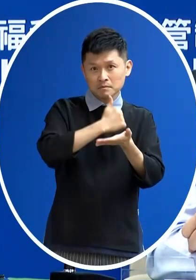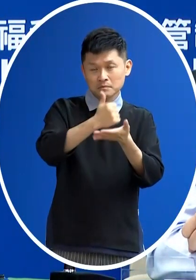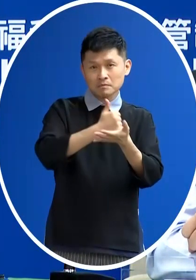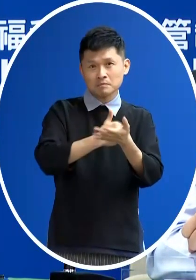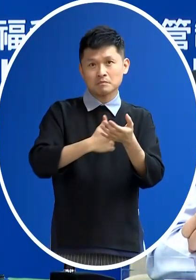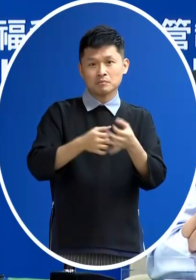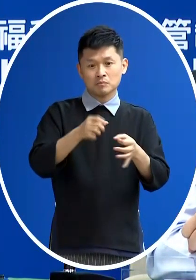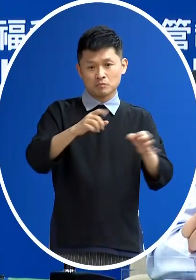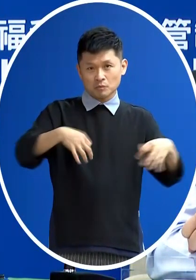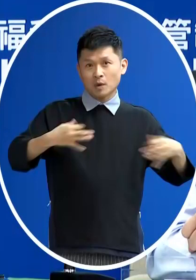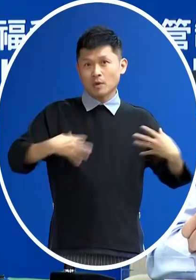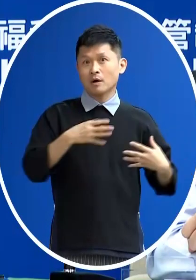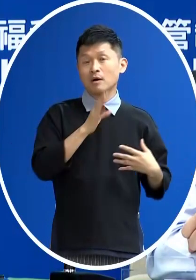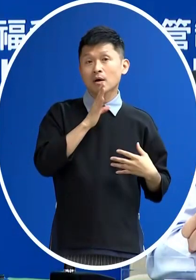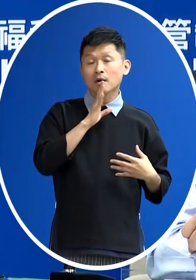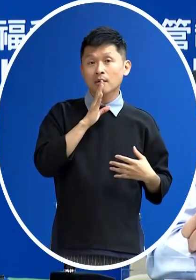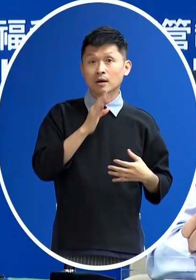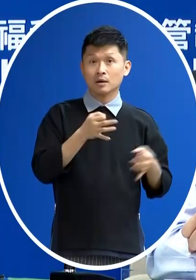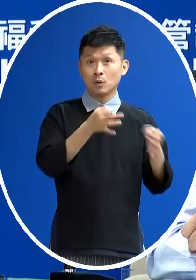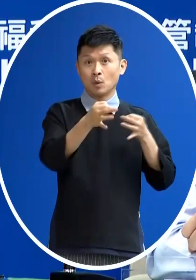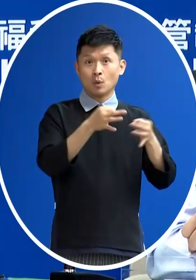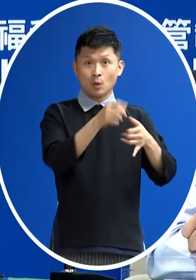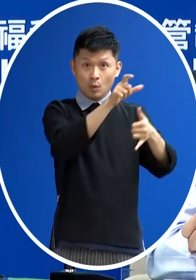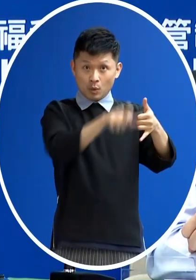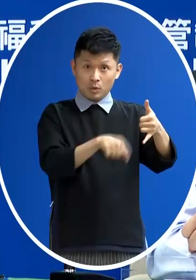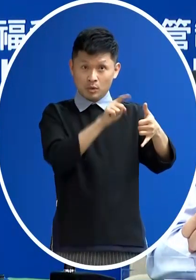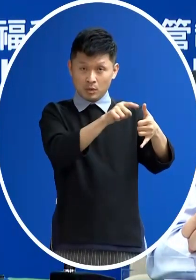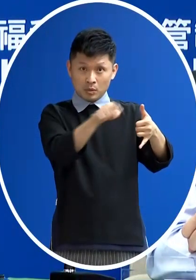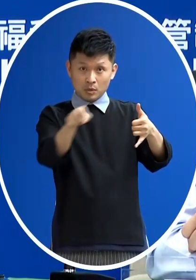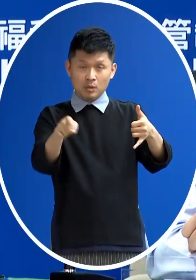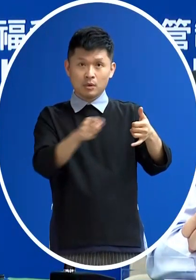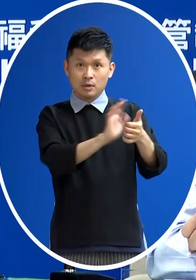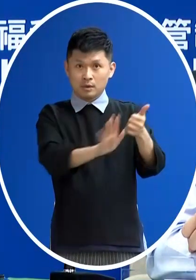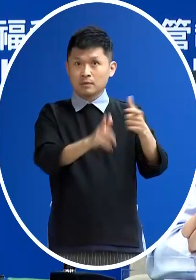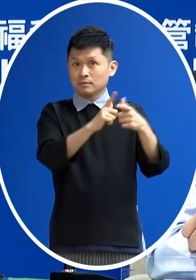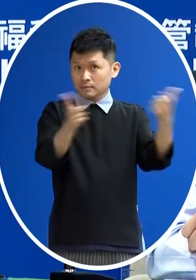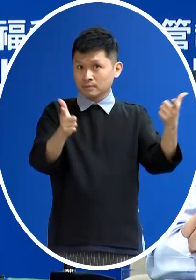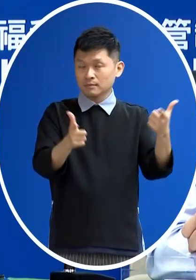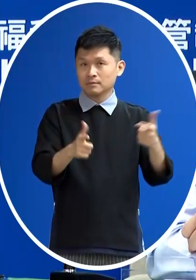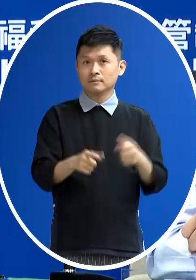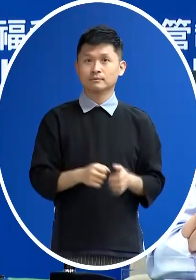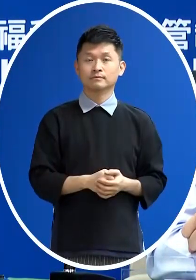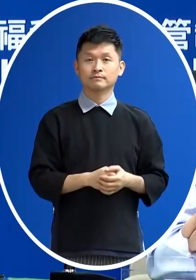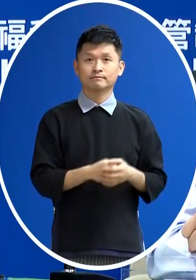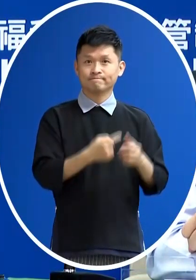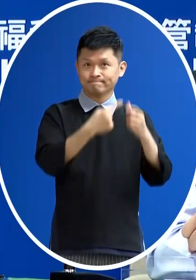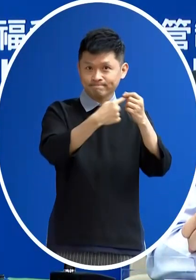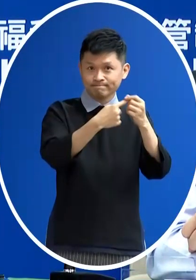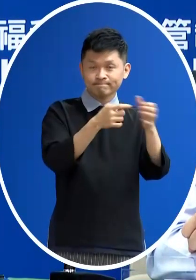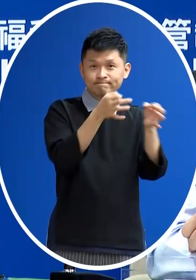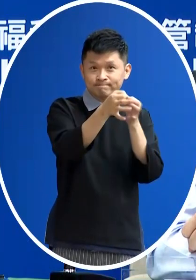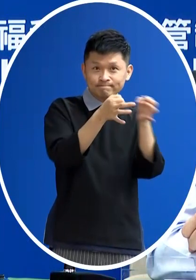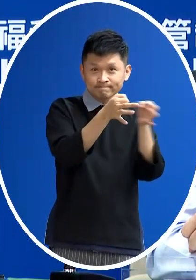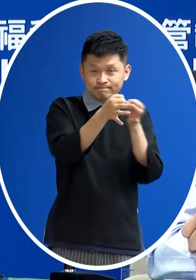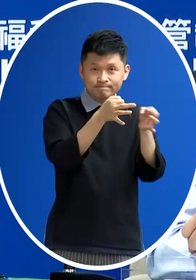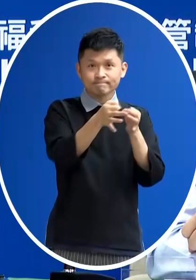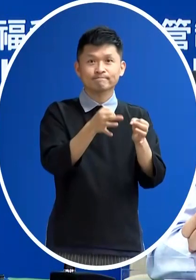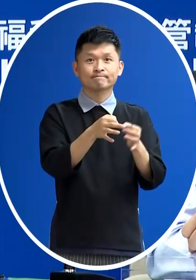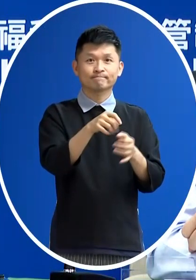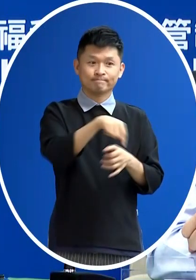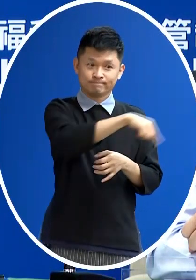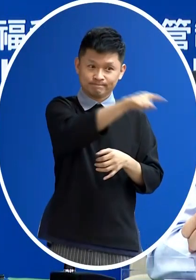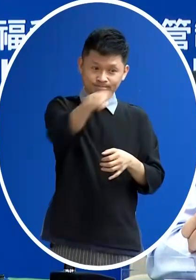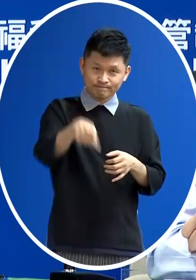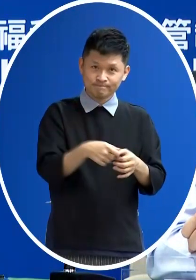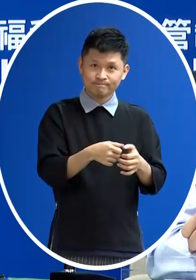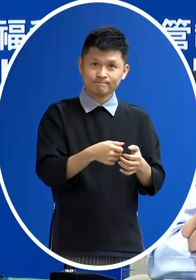这商务的哈，哦，旅客对台湾的经济影响很大，哦，所以还是会先从商务人道，哦，这边来